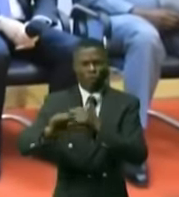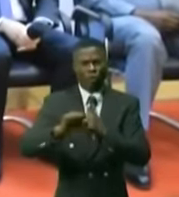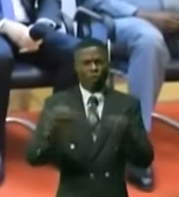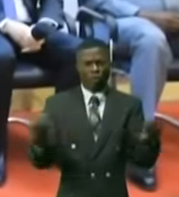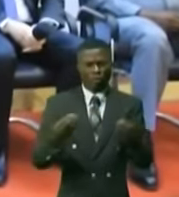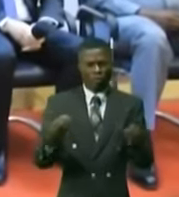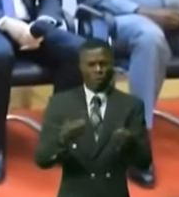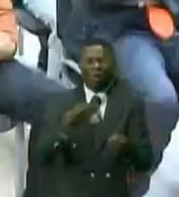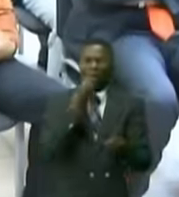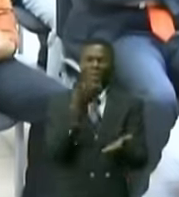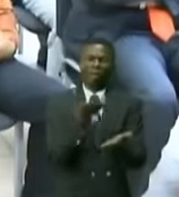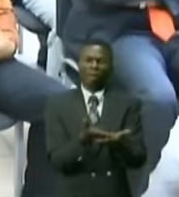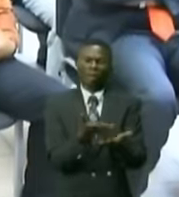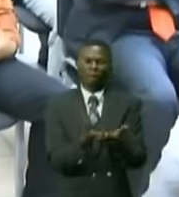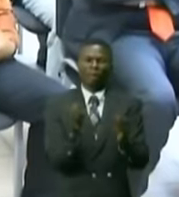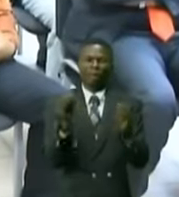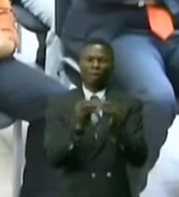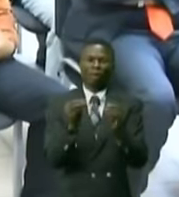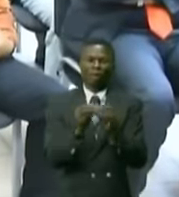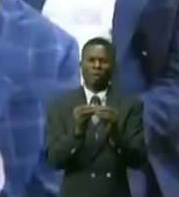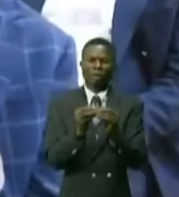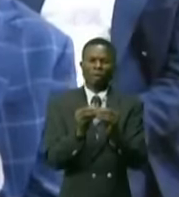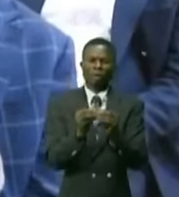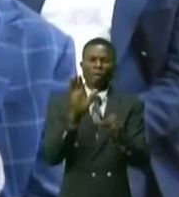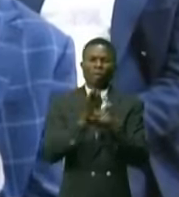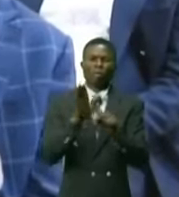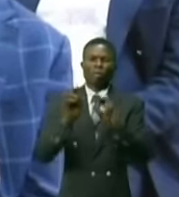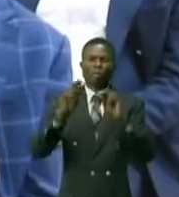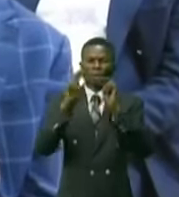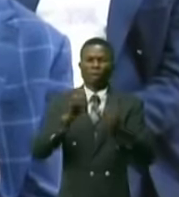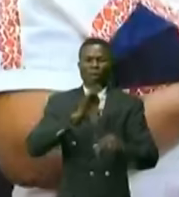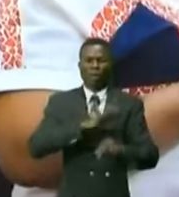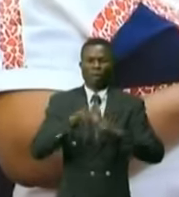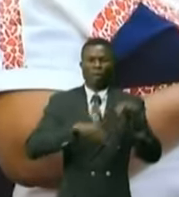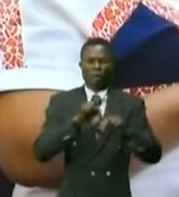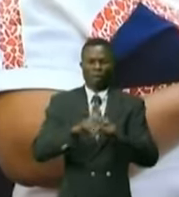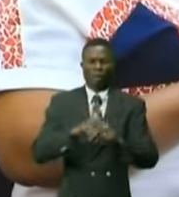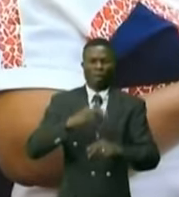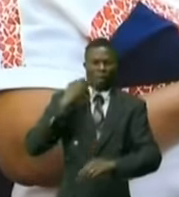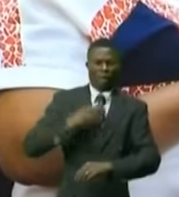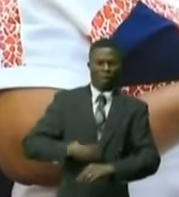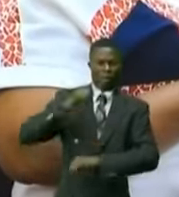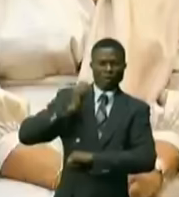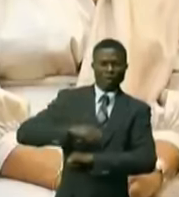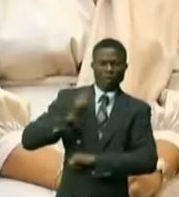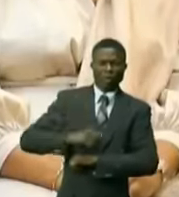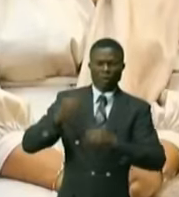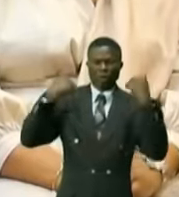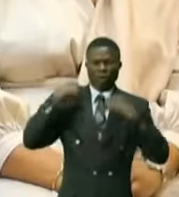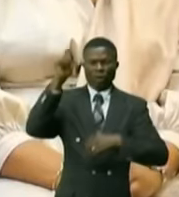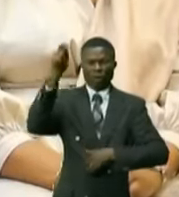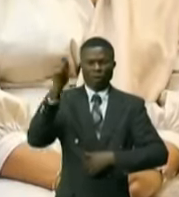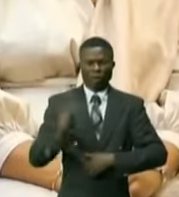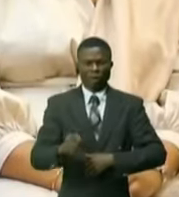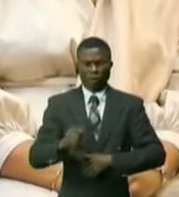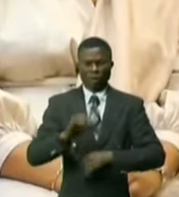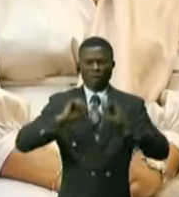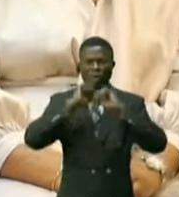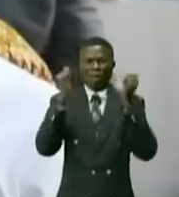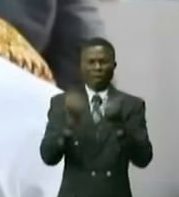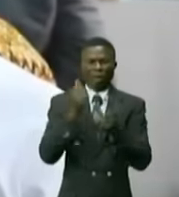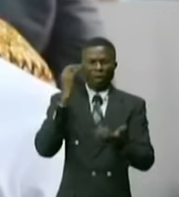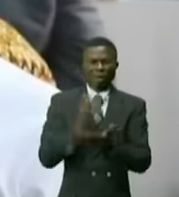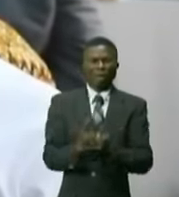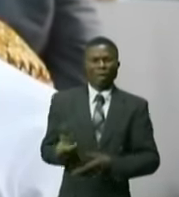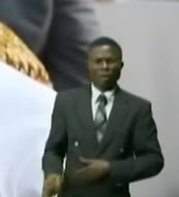l'image de celle-ci qui a réuni l'Interpol, la police, les magistrats, l'auditorat militaire, l'Agence pour la lutte contre